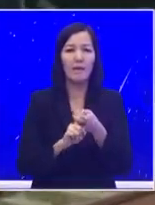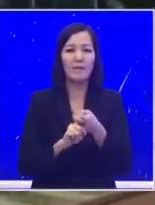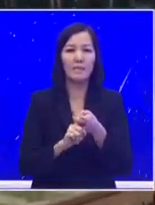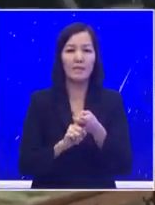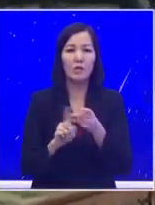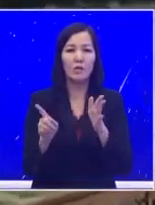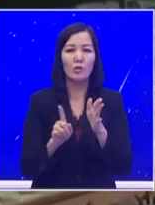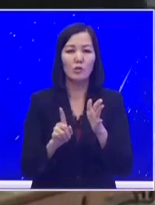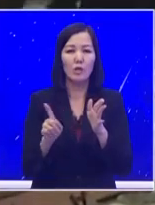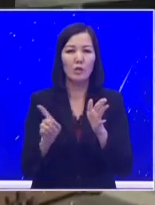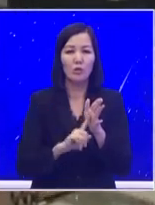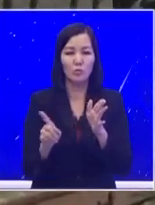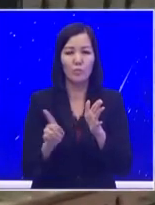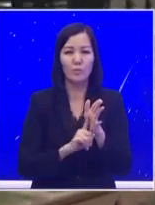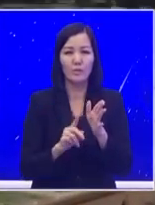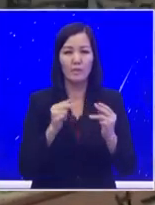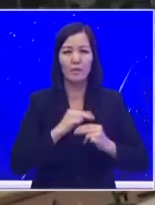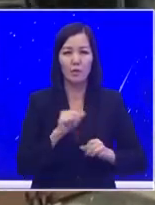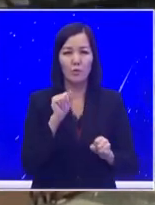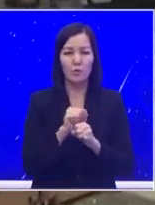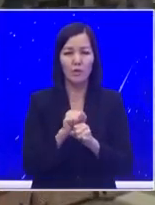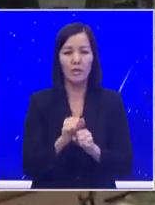қозғалысы жұмысын уақытша тоқтатады.